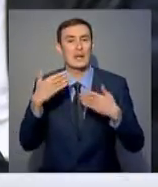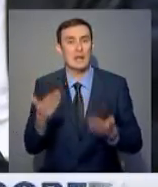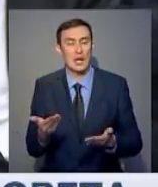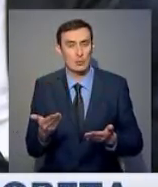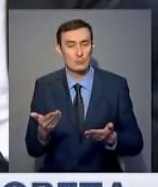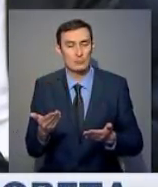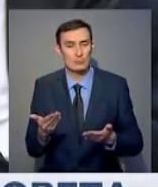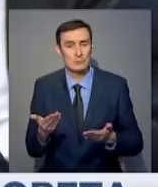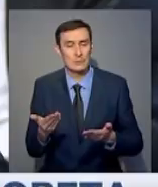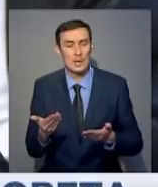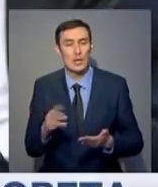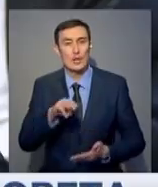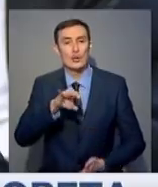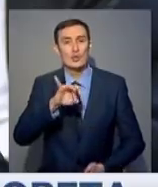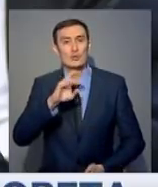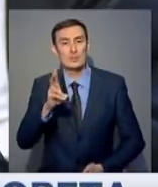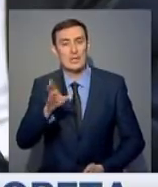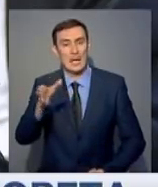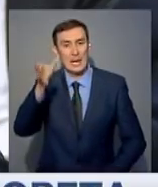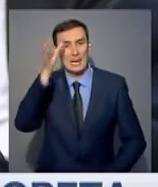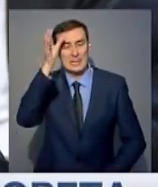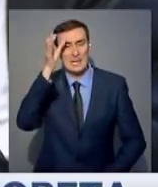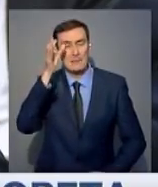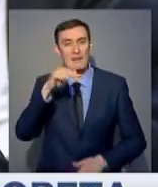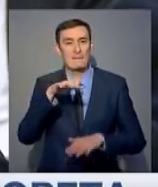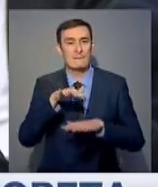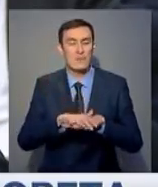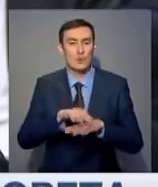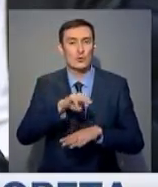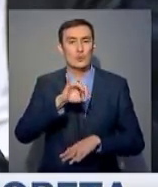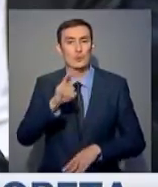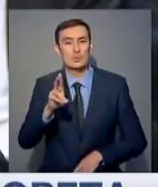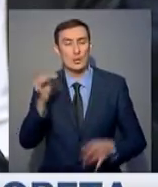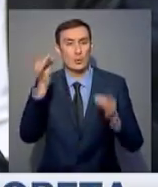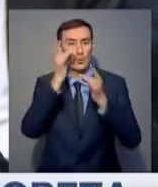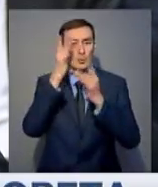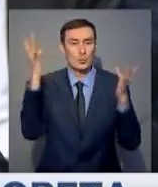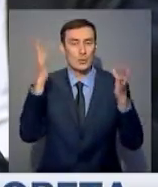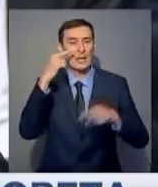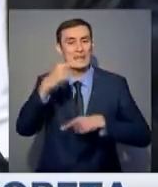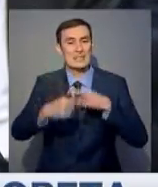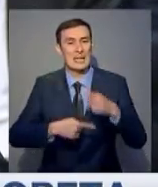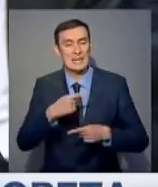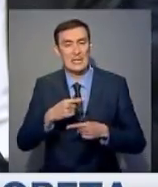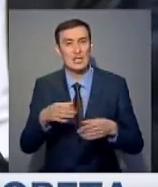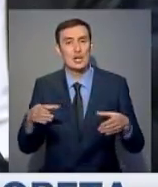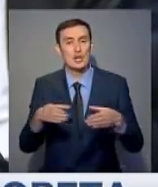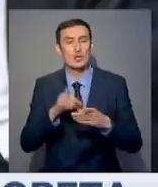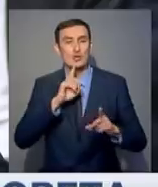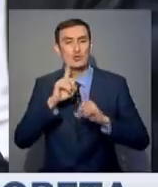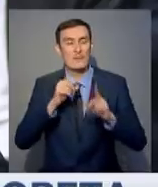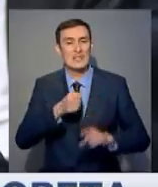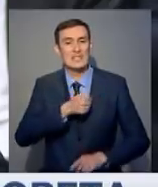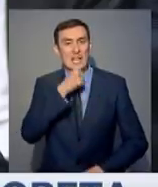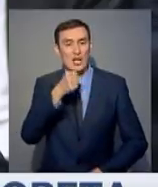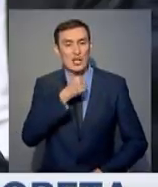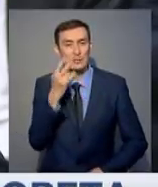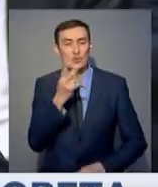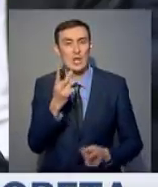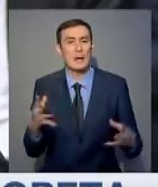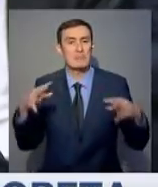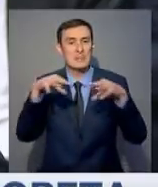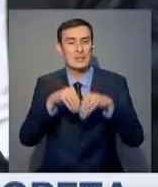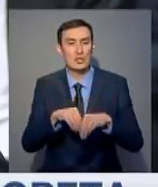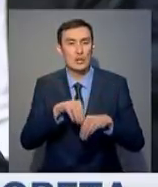следующее тюркскую академию фонд тюркской культуры и наследия и совет старейшин необходимо объединить